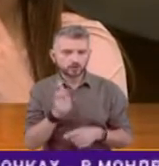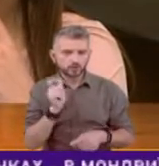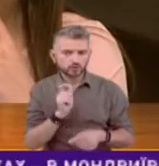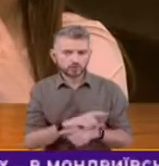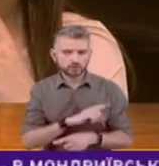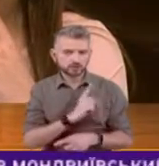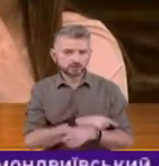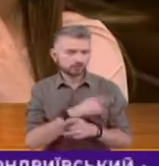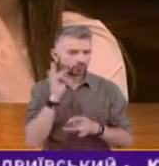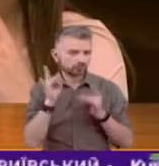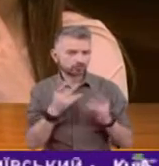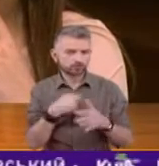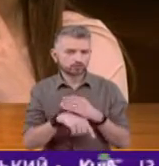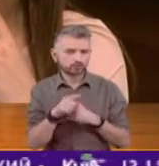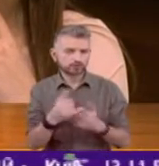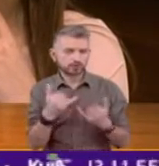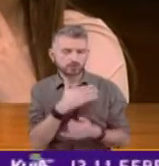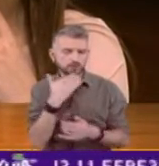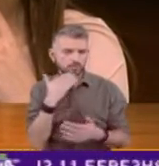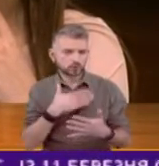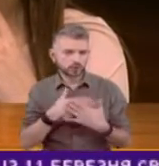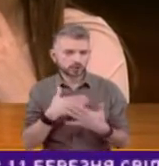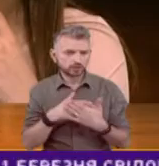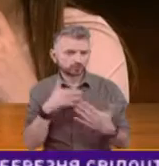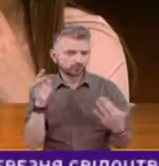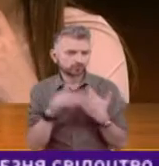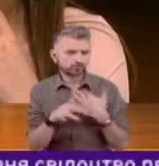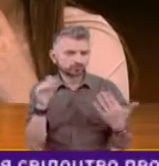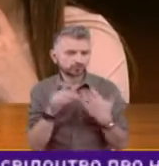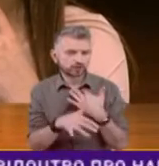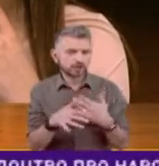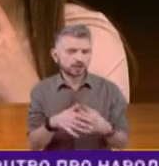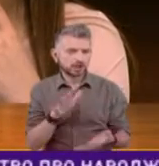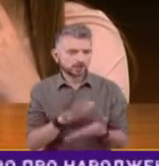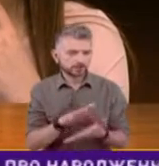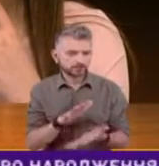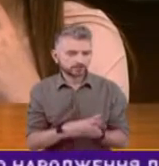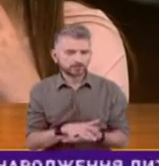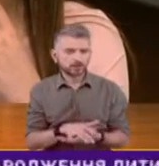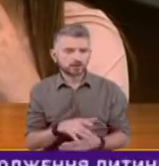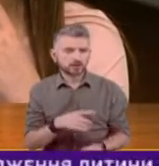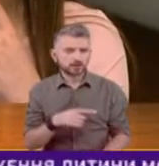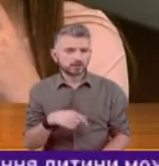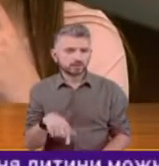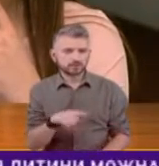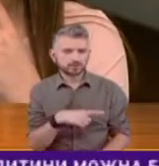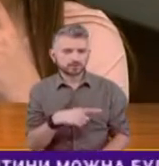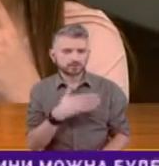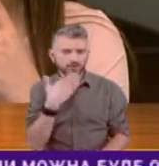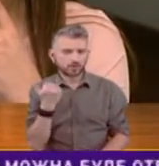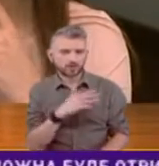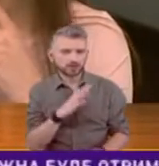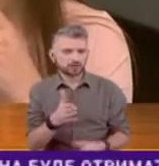і шум, оскільки вона тепер стала набагато активнішою, і відповідні викиди, і ви не отримуєте того такого, знаєте, затишку,